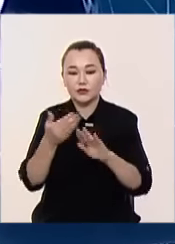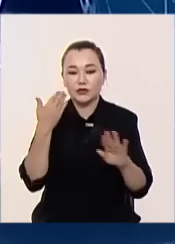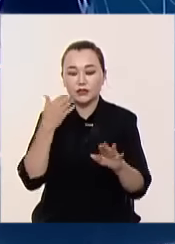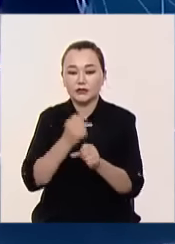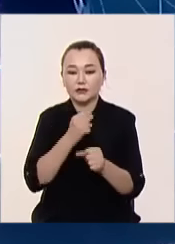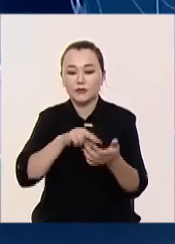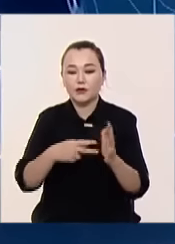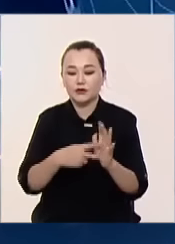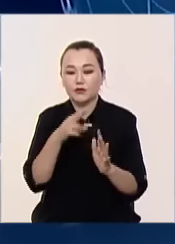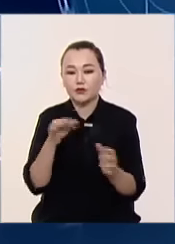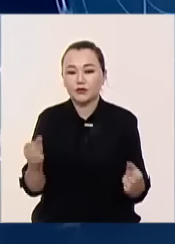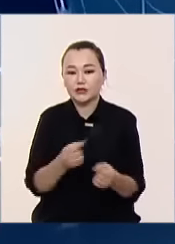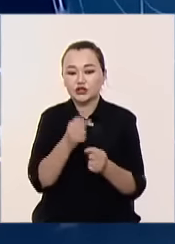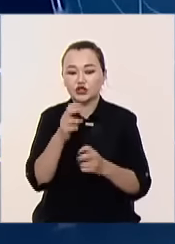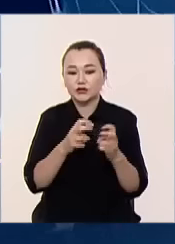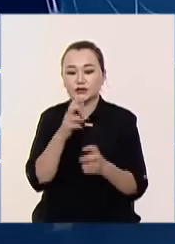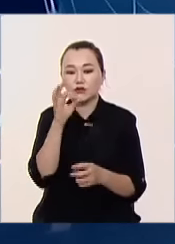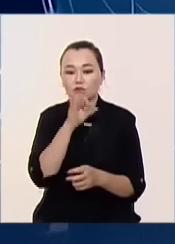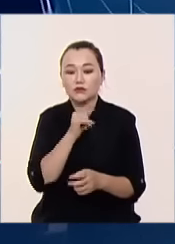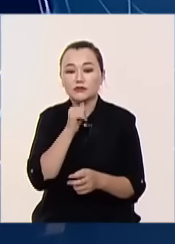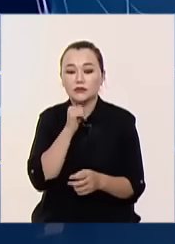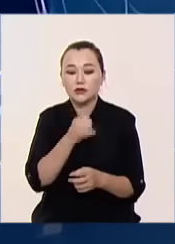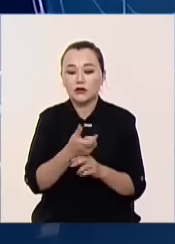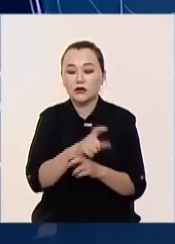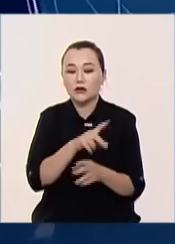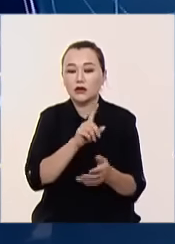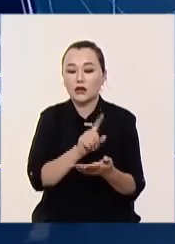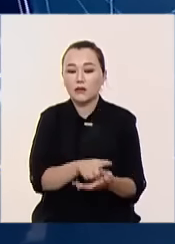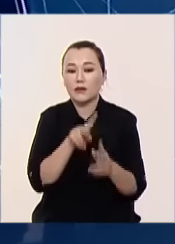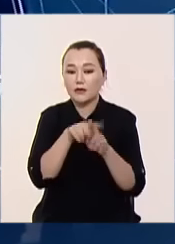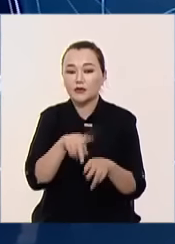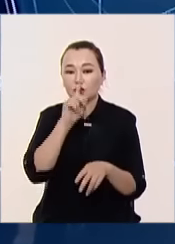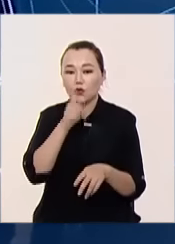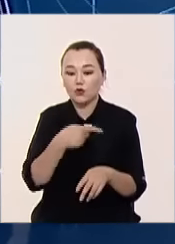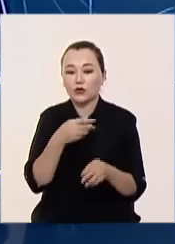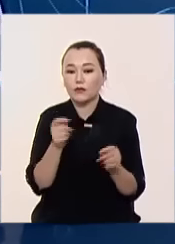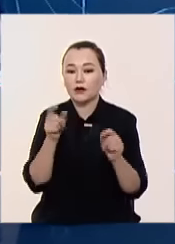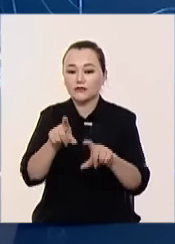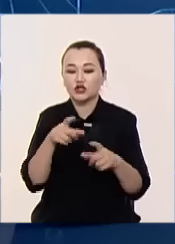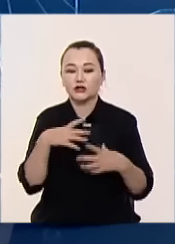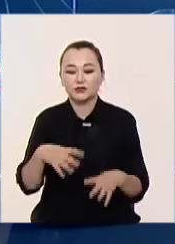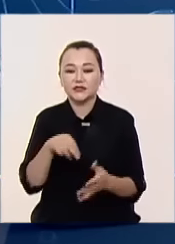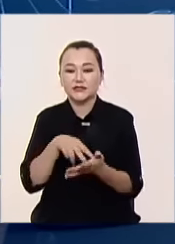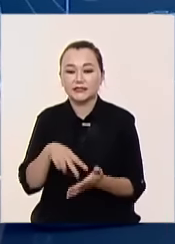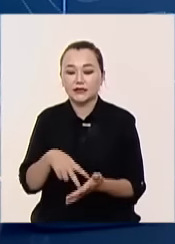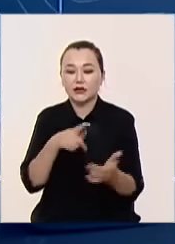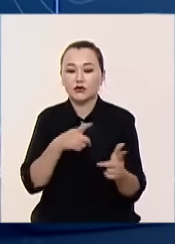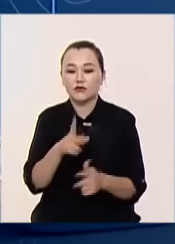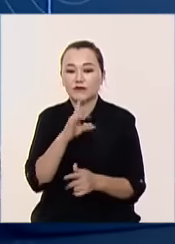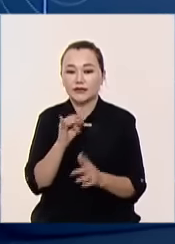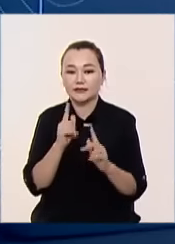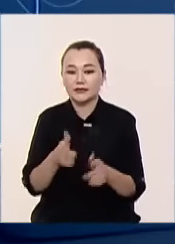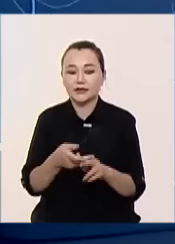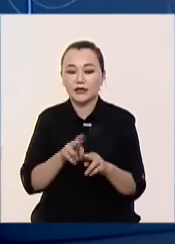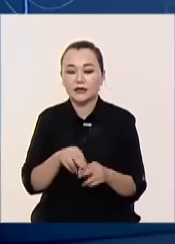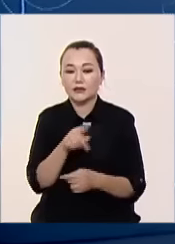план по поддержке сахарной промышленности. Он обязывает производителей в течение года не повышать цены. Готовы ли пойти на